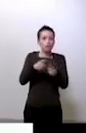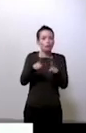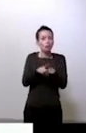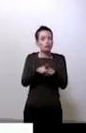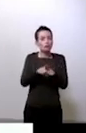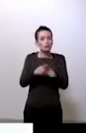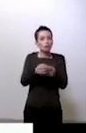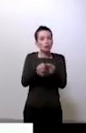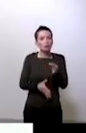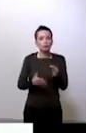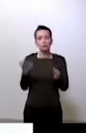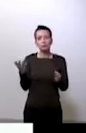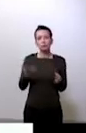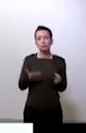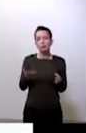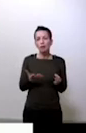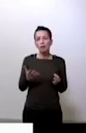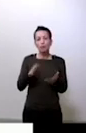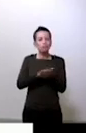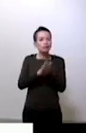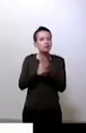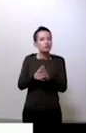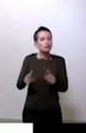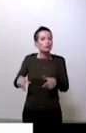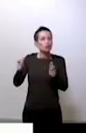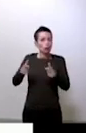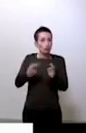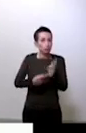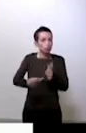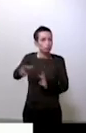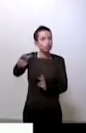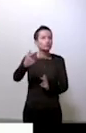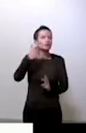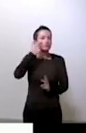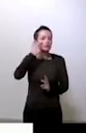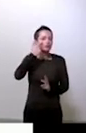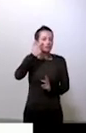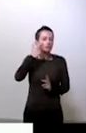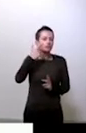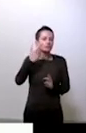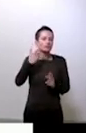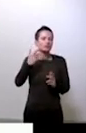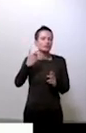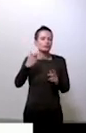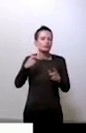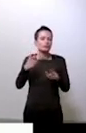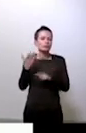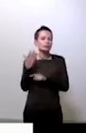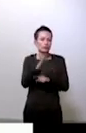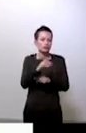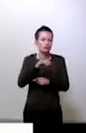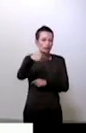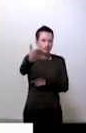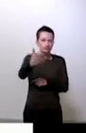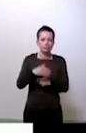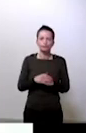massification dans les pratiques immobilières qu'on va illustrer avec la figure du macro-lot. Et